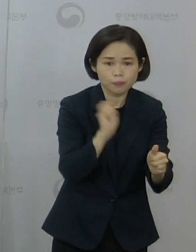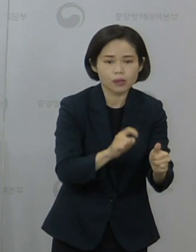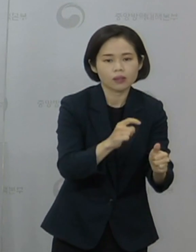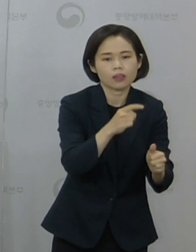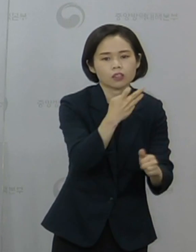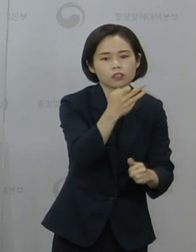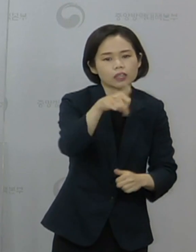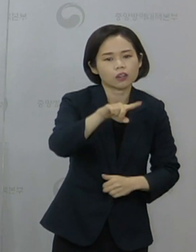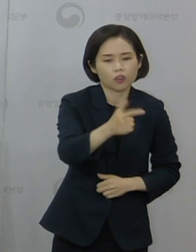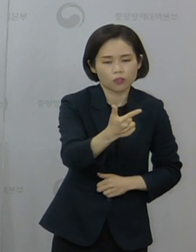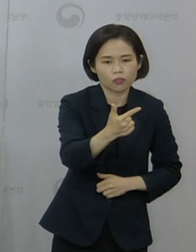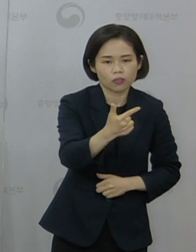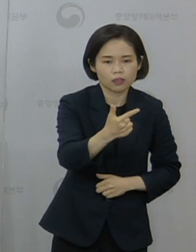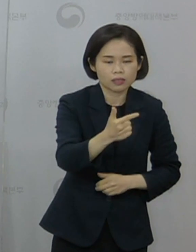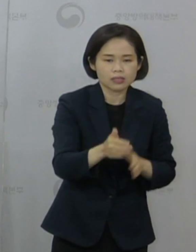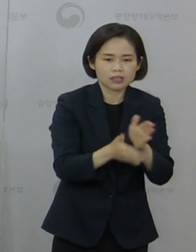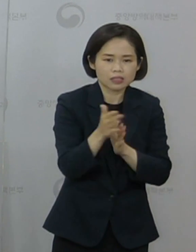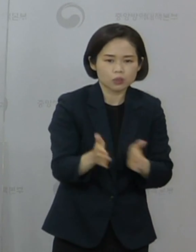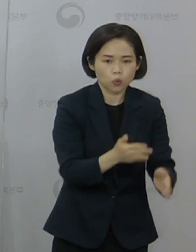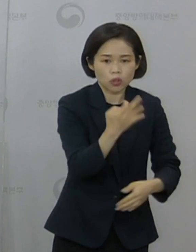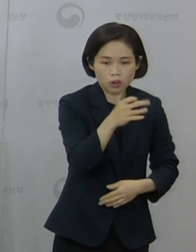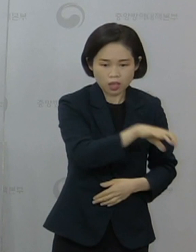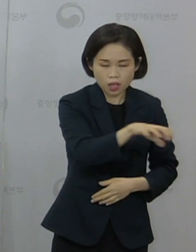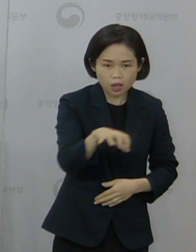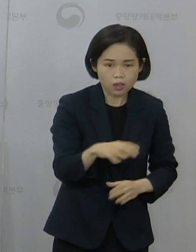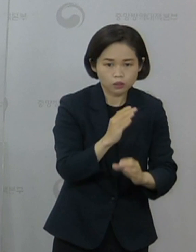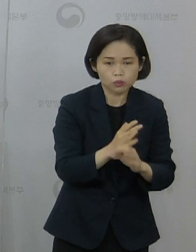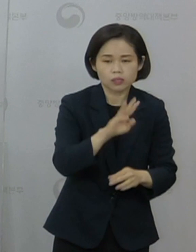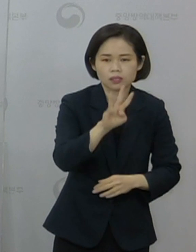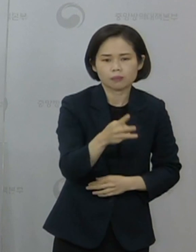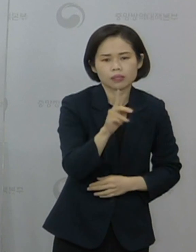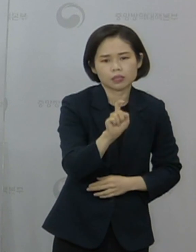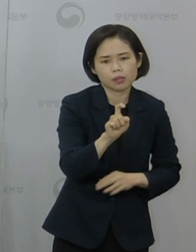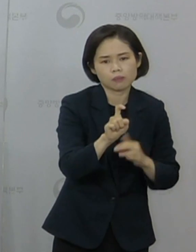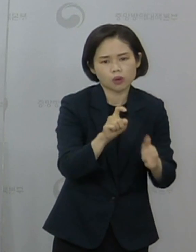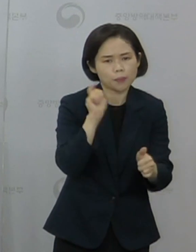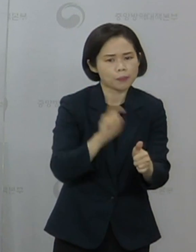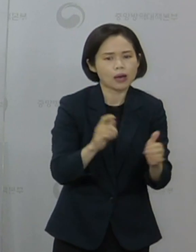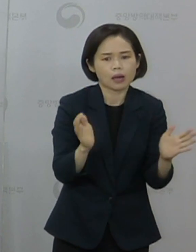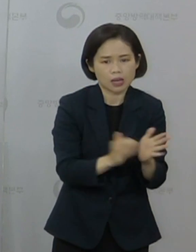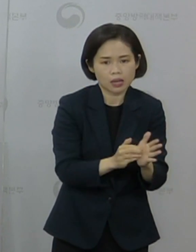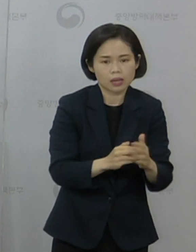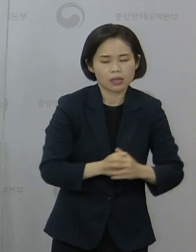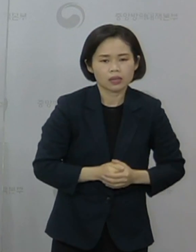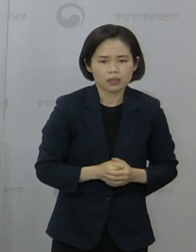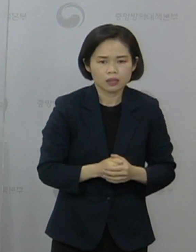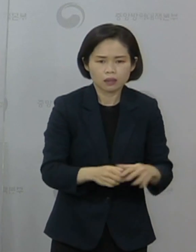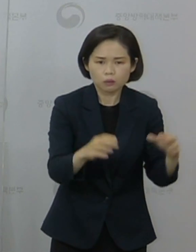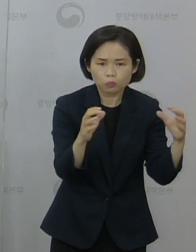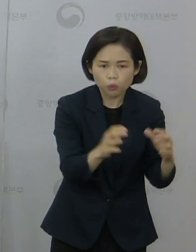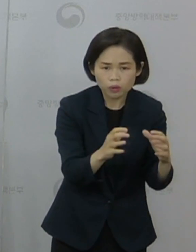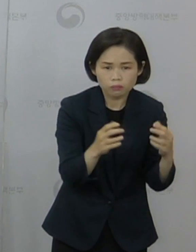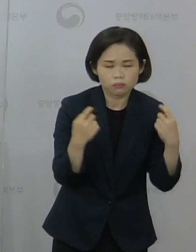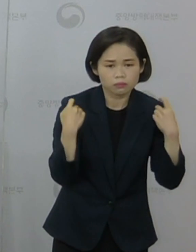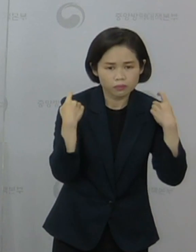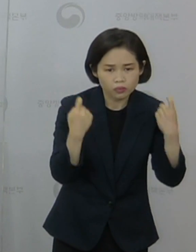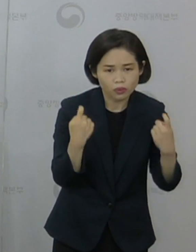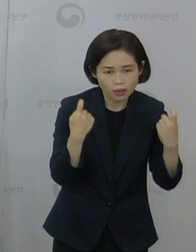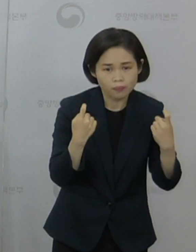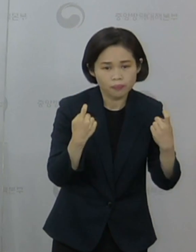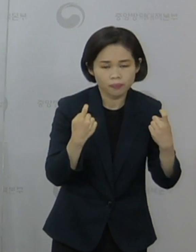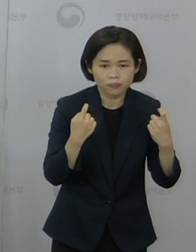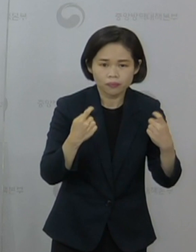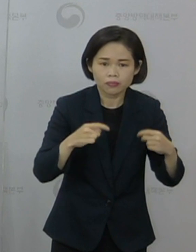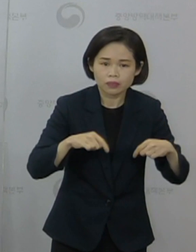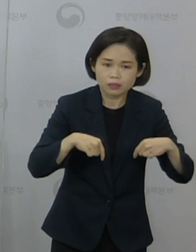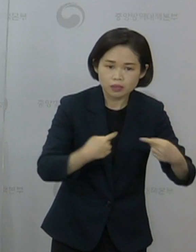이었고 14개 시 도에서 총 311 명 이 확인이 되었습니다 모임이나 여행을 직접 참석해서